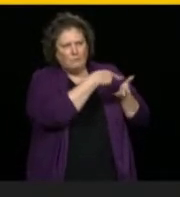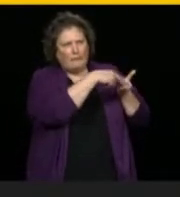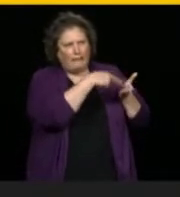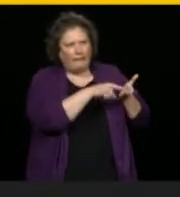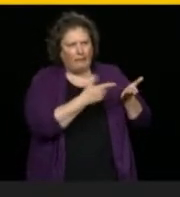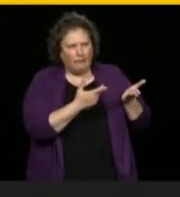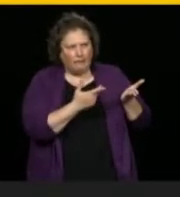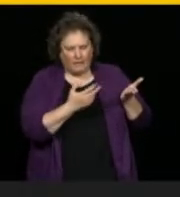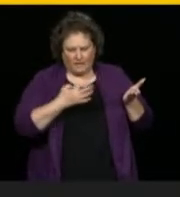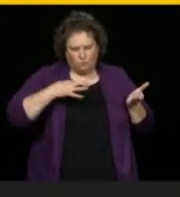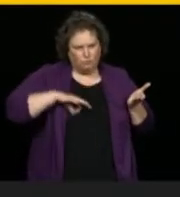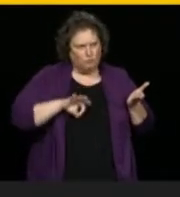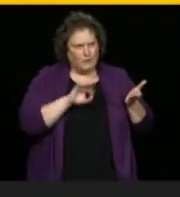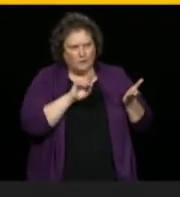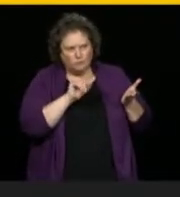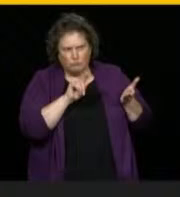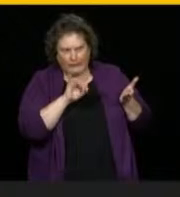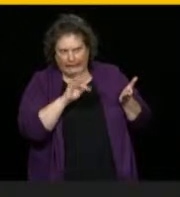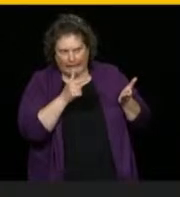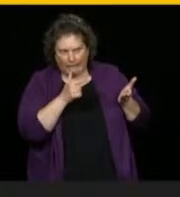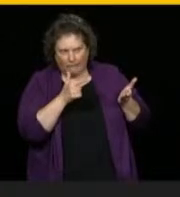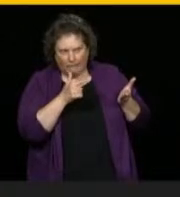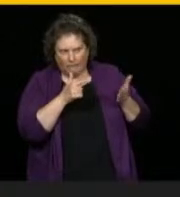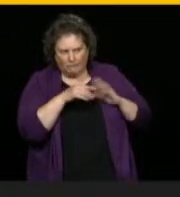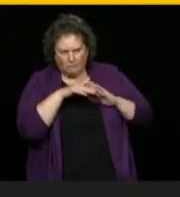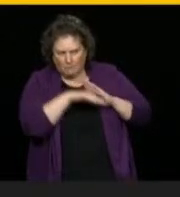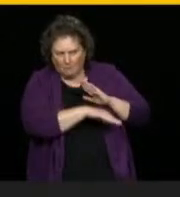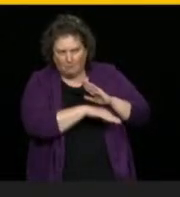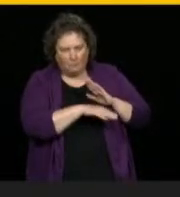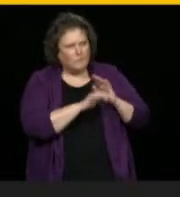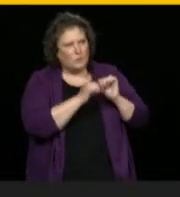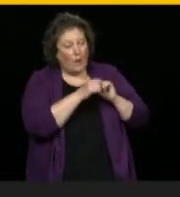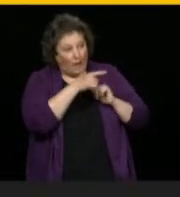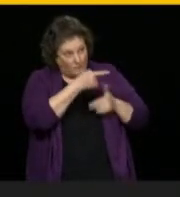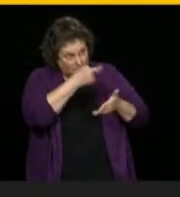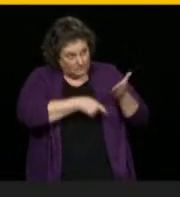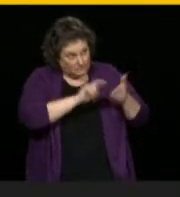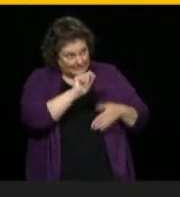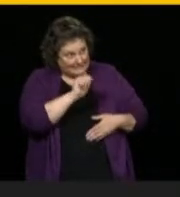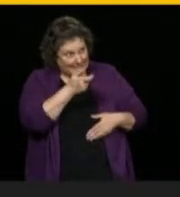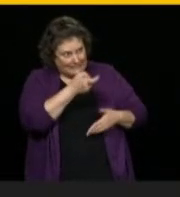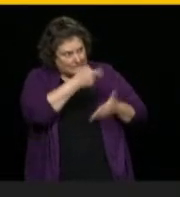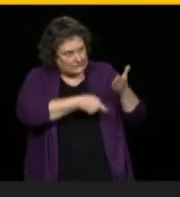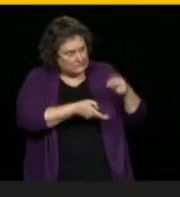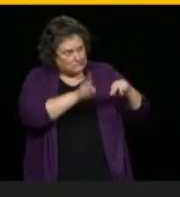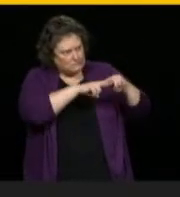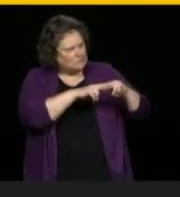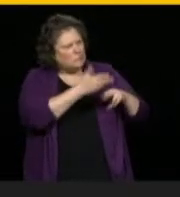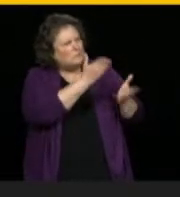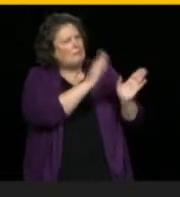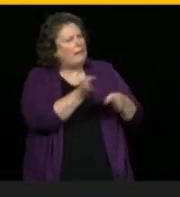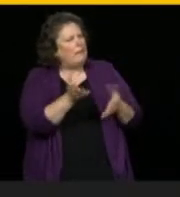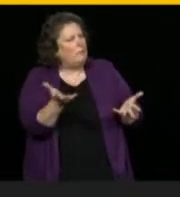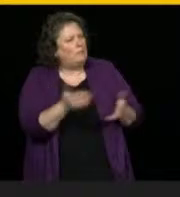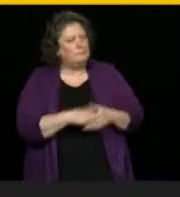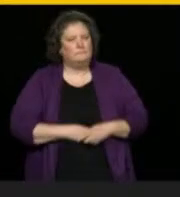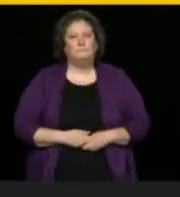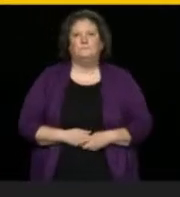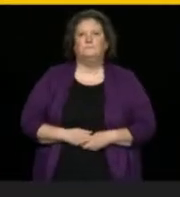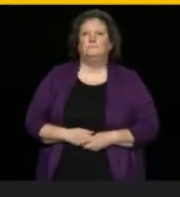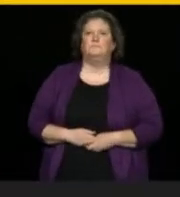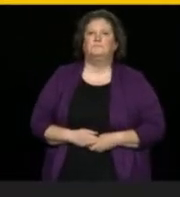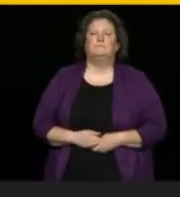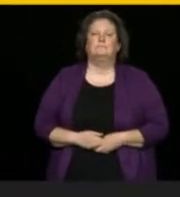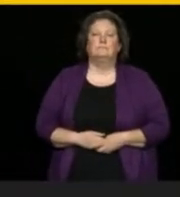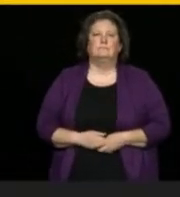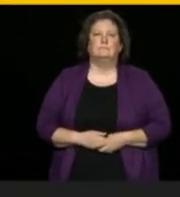promesses électorales? going Quel to est votre plan? increase Je pense taxes? qu'il faut What's your savoir plan? que d'augmenter les impôts, To augmenter les